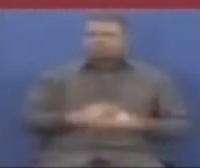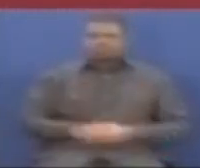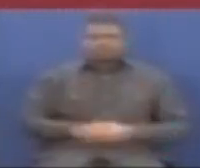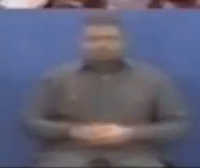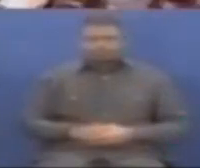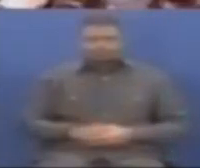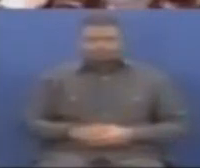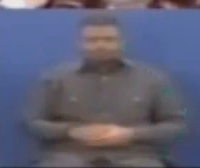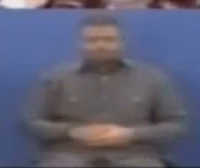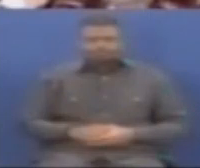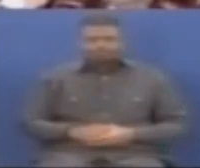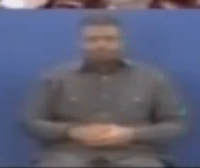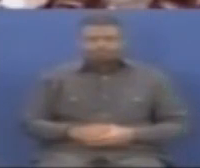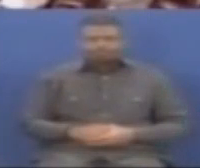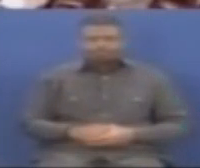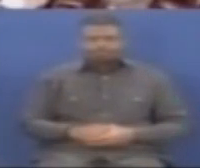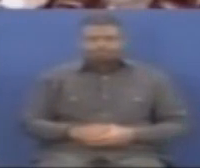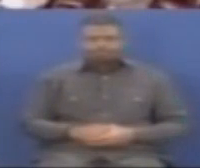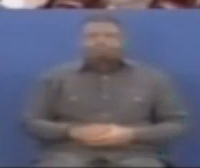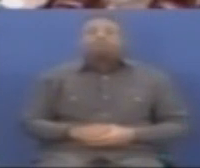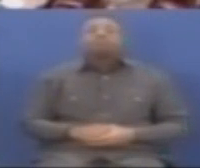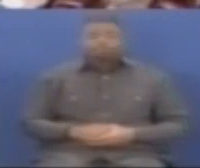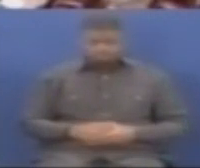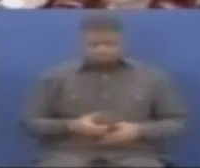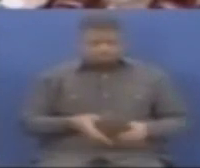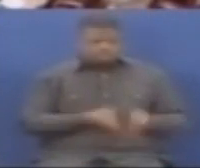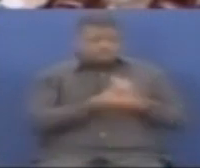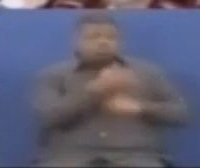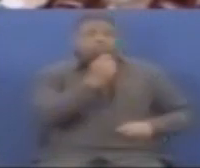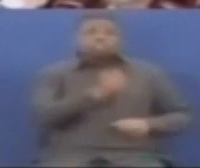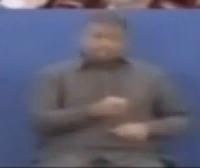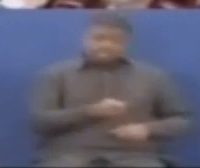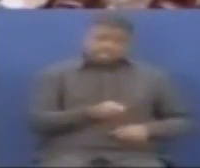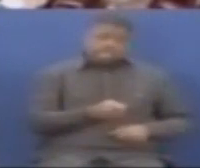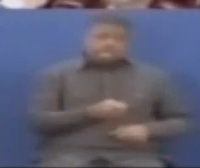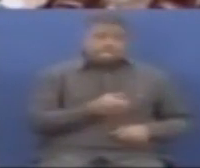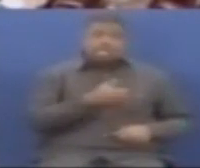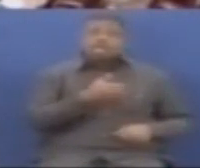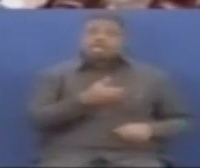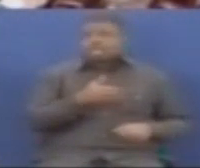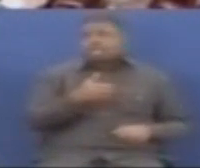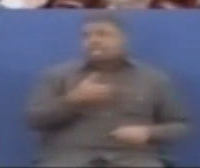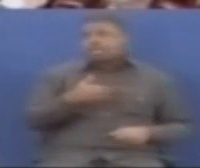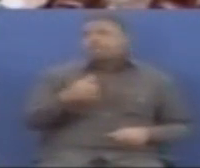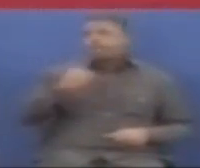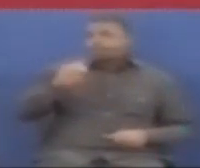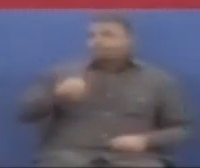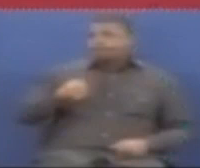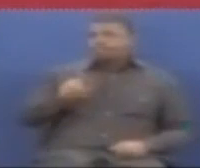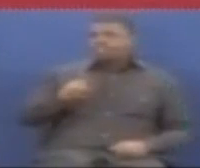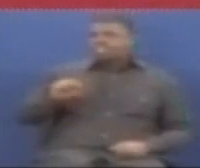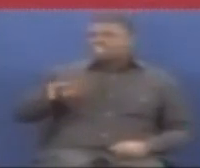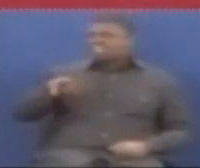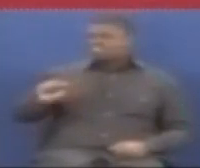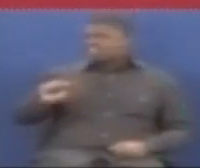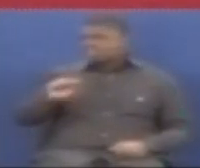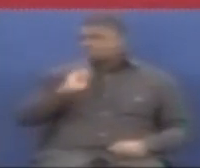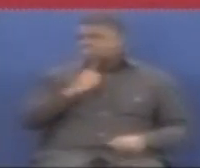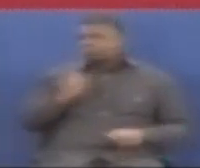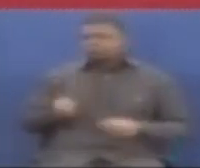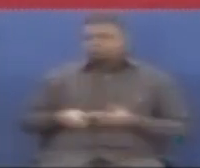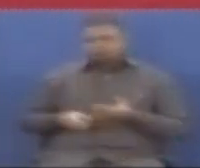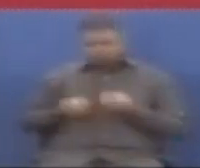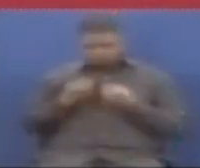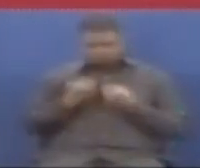Mheshimiwa Naibu Spika, kwa niaba ya Waziri wa Nishati napenda kujibu swali la Mheshimiwa Timotheo Paul Mzava, mbunge wa Korogwe Vijijini,